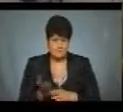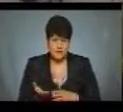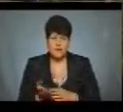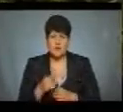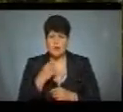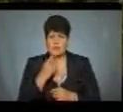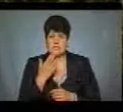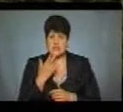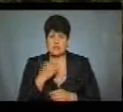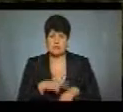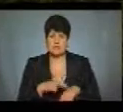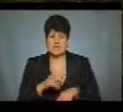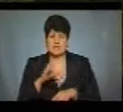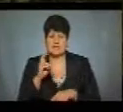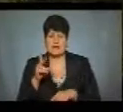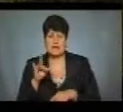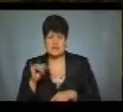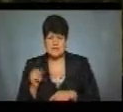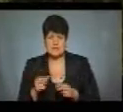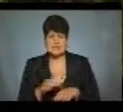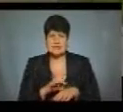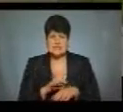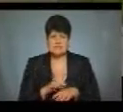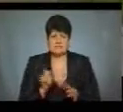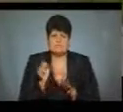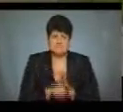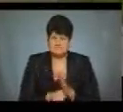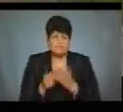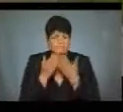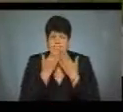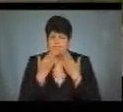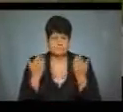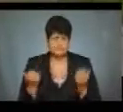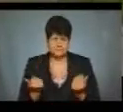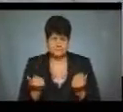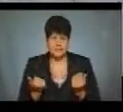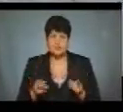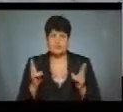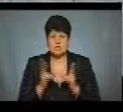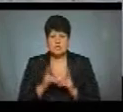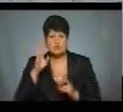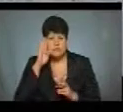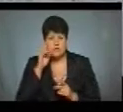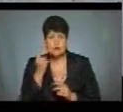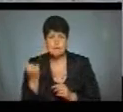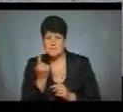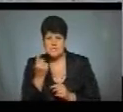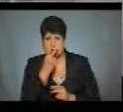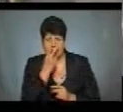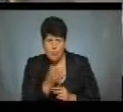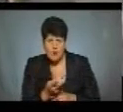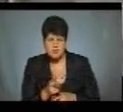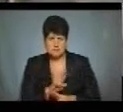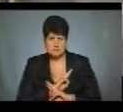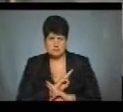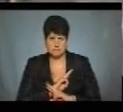речника Нацполіції області Сергія Крети, слідів насильницької смерті на тілі не виявили. Ми зустріли чоловіка, який одним з перших побачив труп у